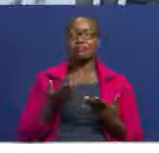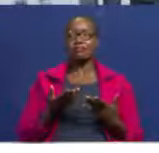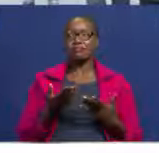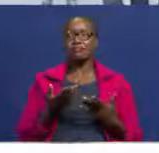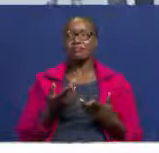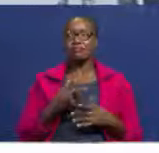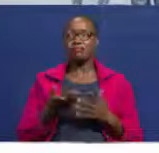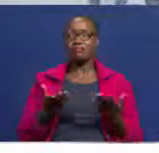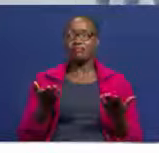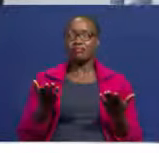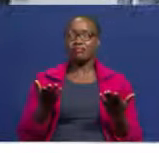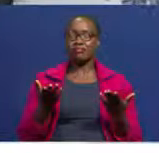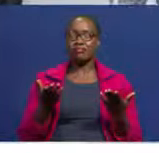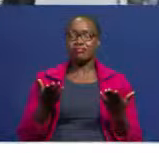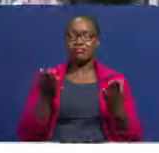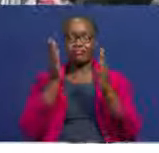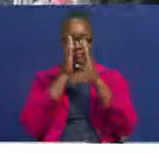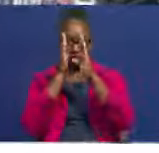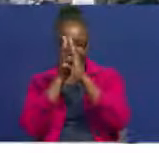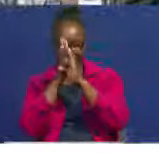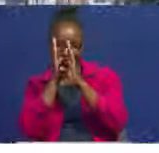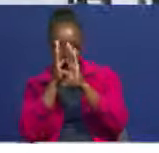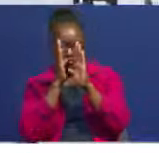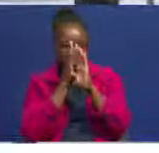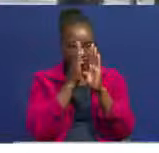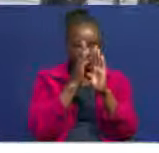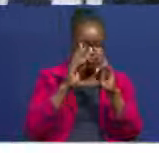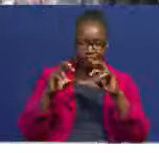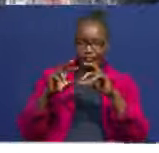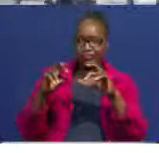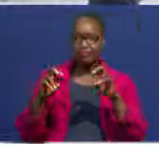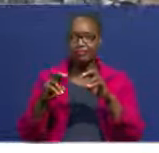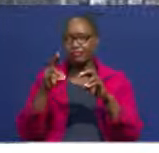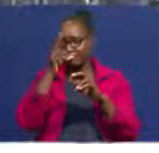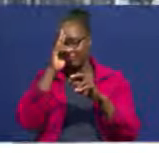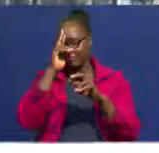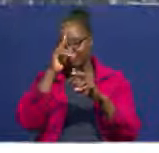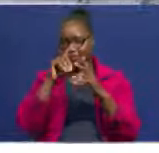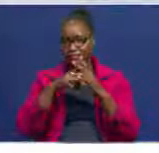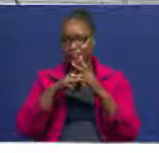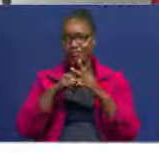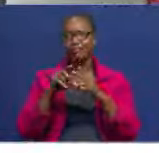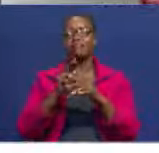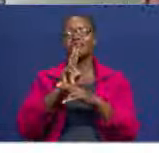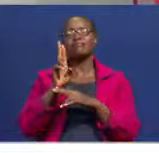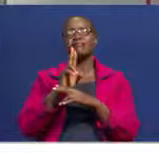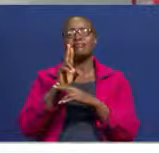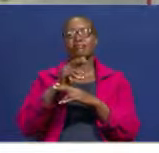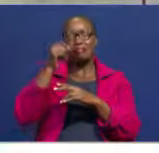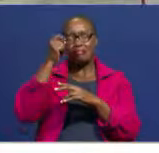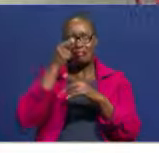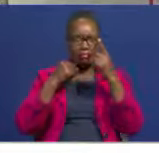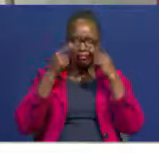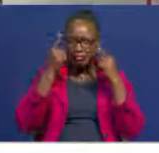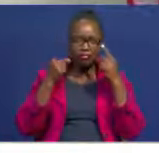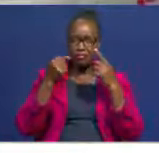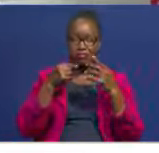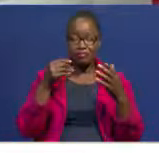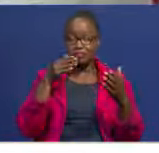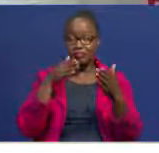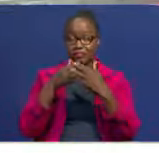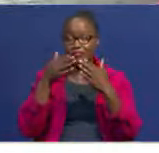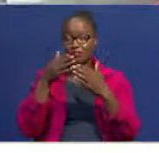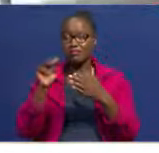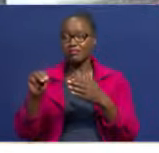Hapa ikawa ni mchezo wa paka na panya baada ya polisi kuanza kutumia vitoza machozi kukabiliana na